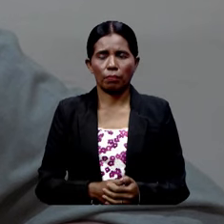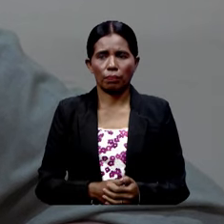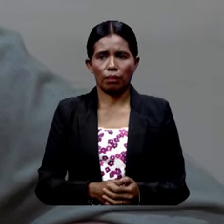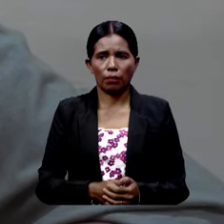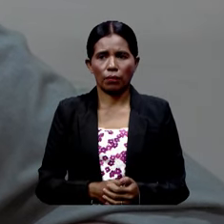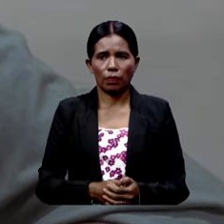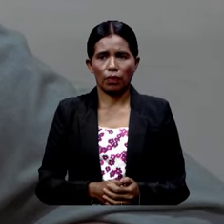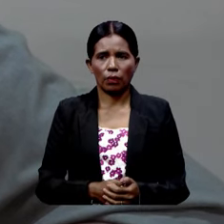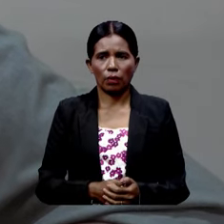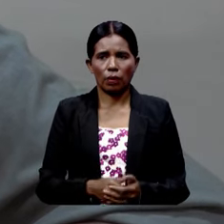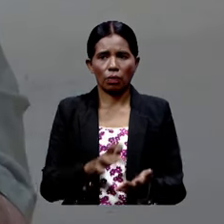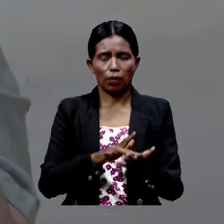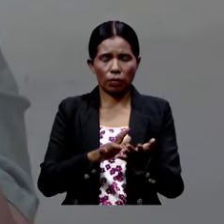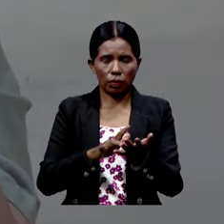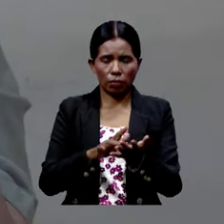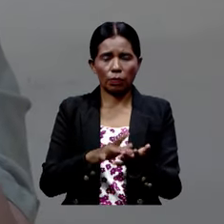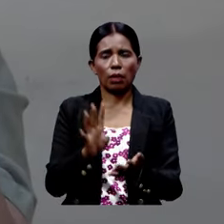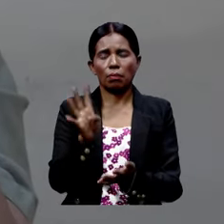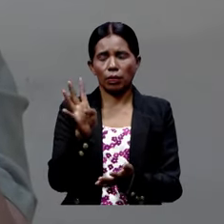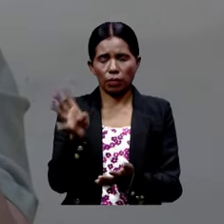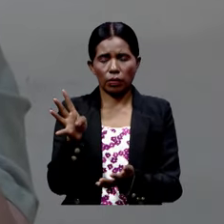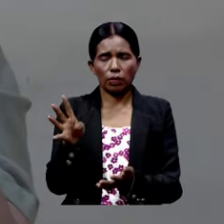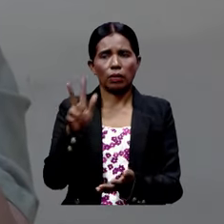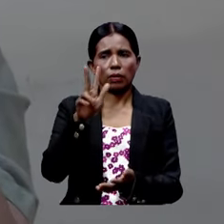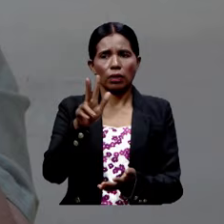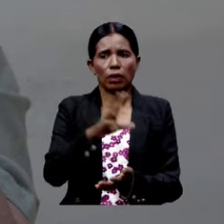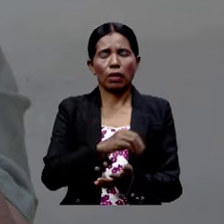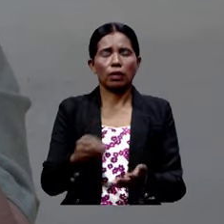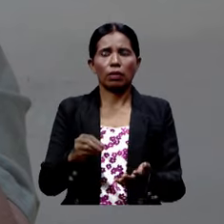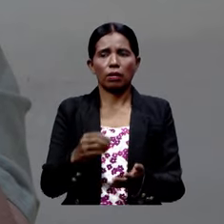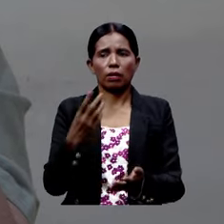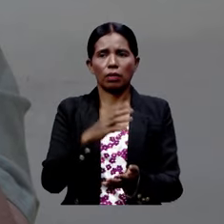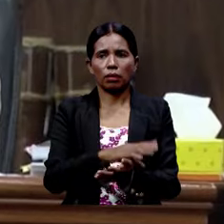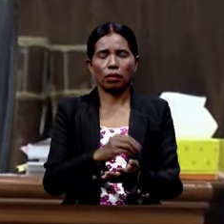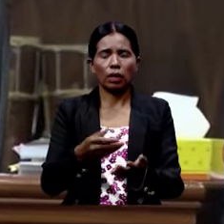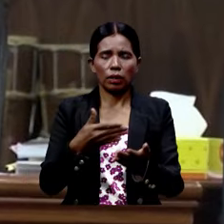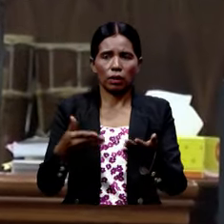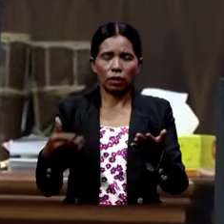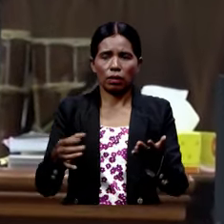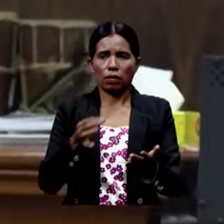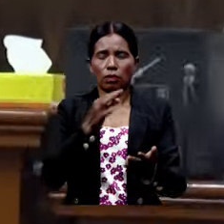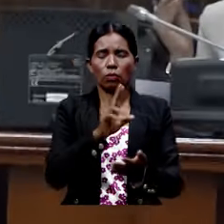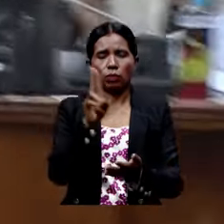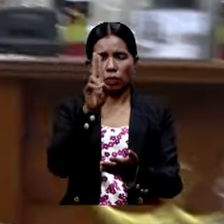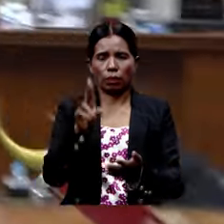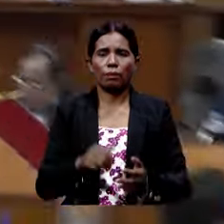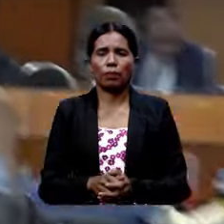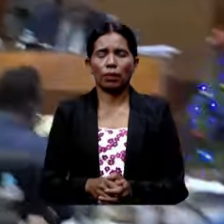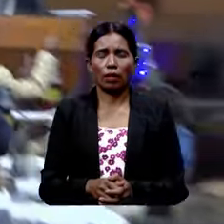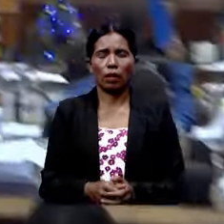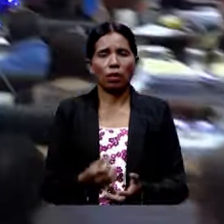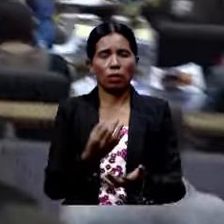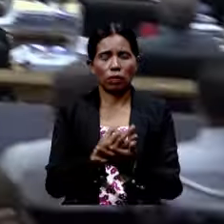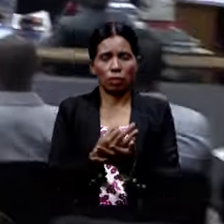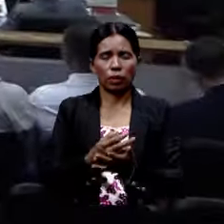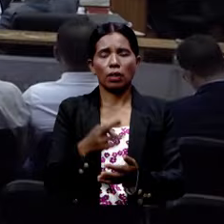43 macam consumable hanya consumable hanya bahan habis pakai. Antes ne i orsamento ratificativo